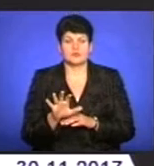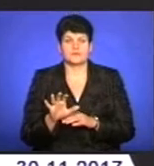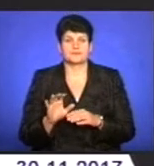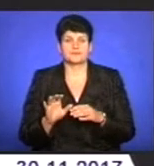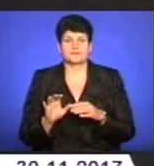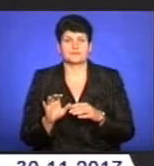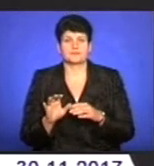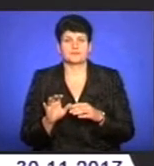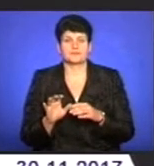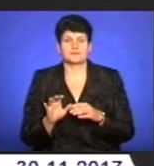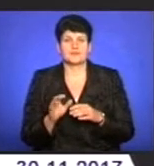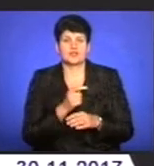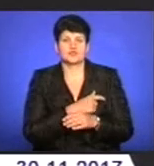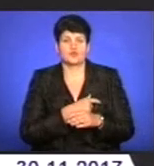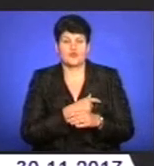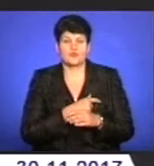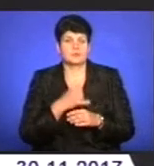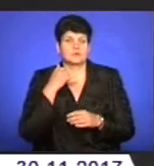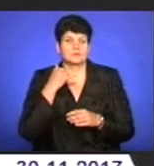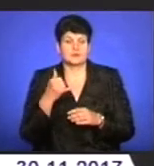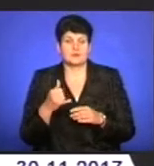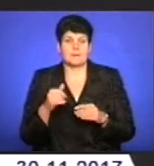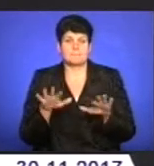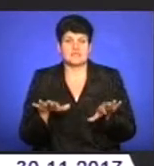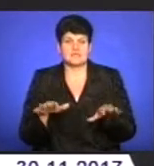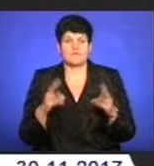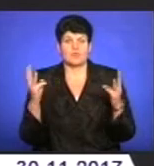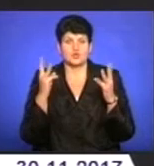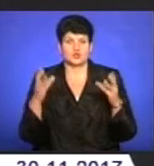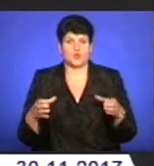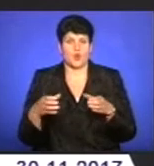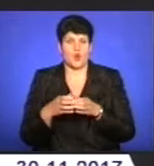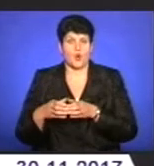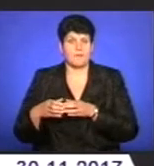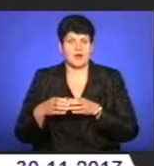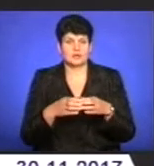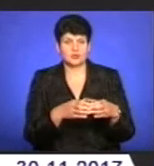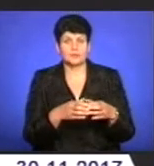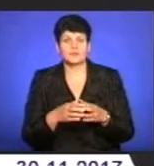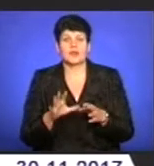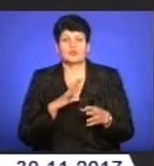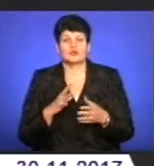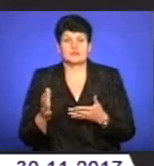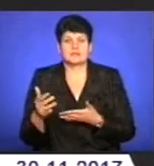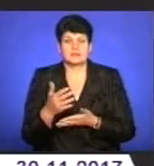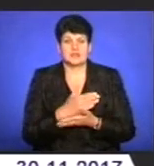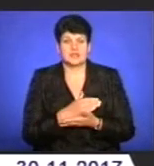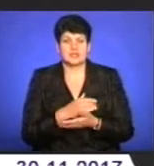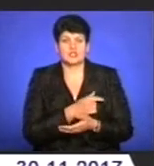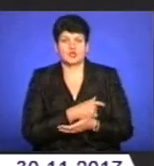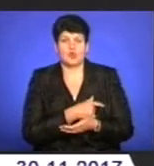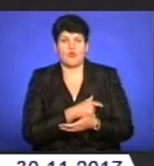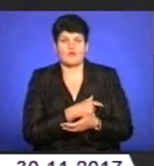диспетчером з Збаража було направлено місцеву пожежну команду. Також було зібрано черговий резервний караул. На